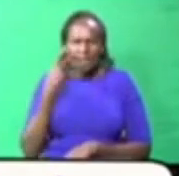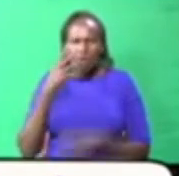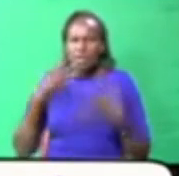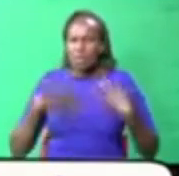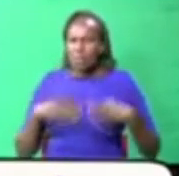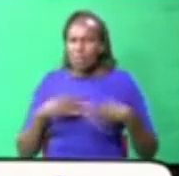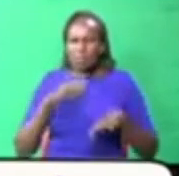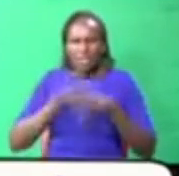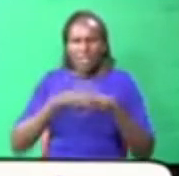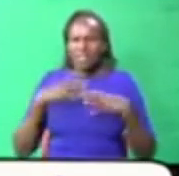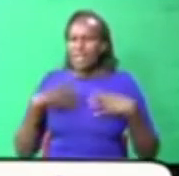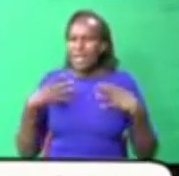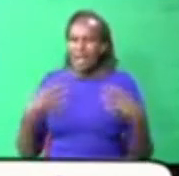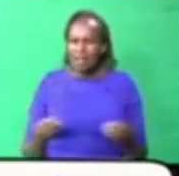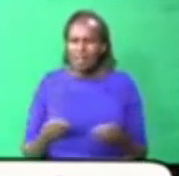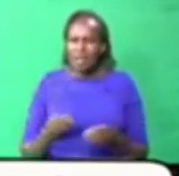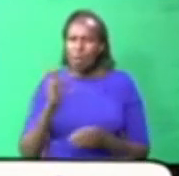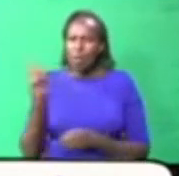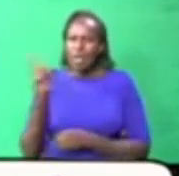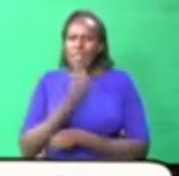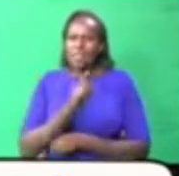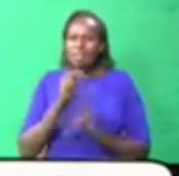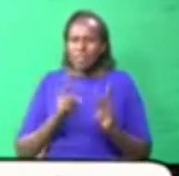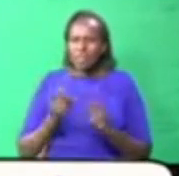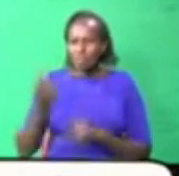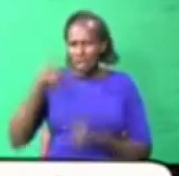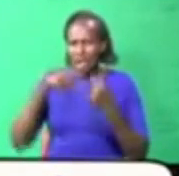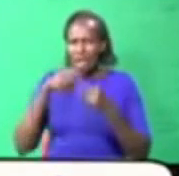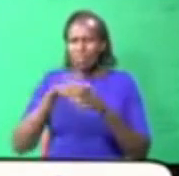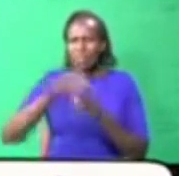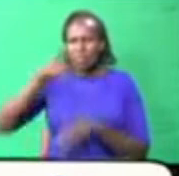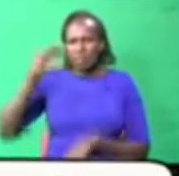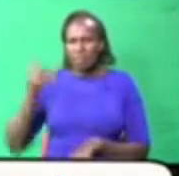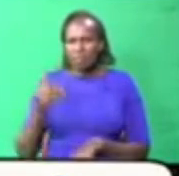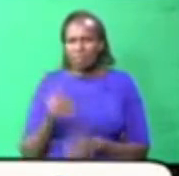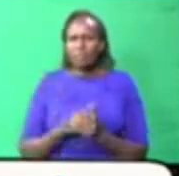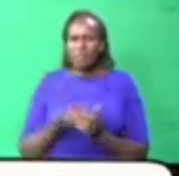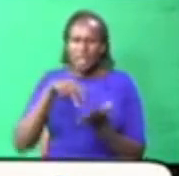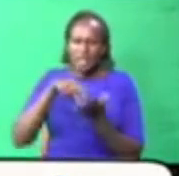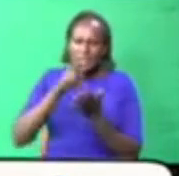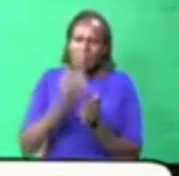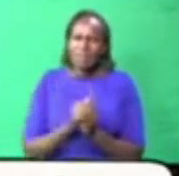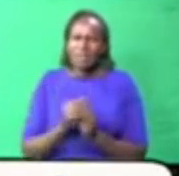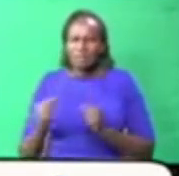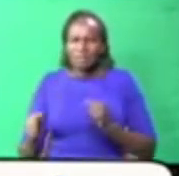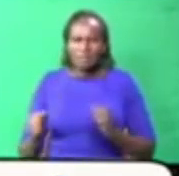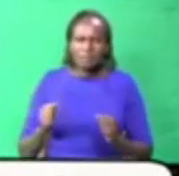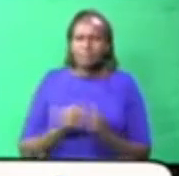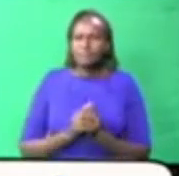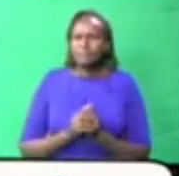wakiponywa. Nakumbuka kuna dada mmoja alikuja siku moja kule mlimani, anachechemea, anatembea na mikogojo. One night tukimaliza